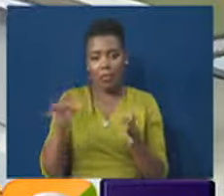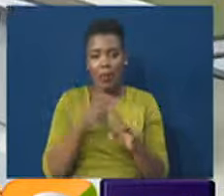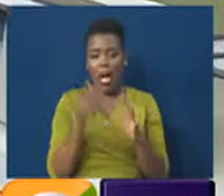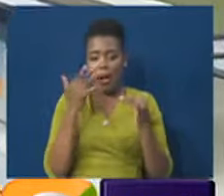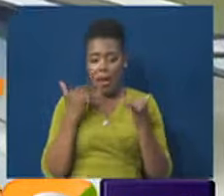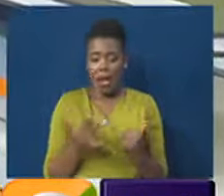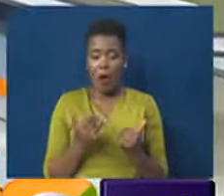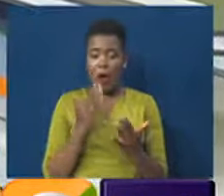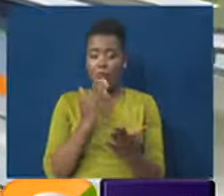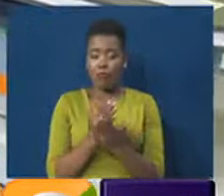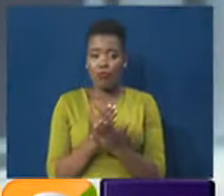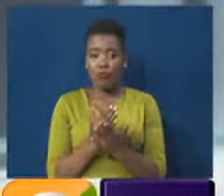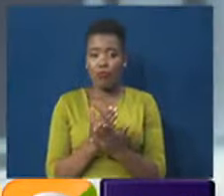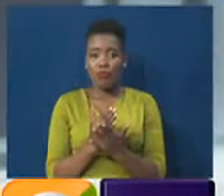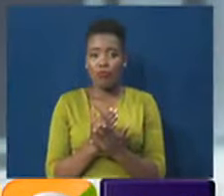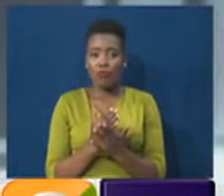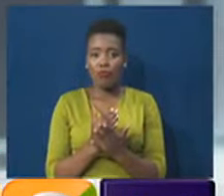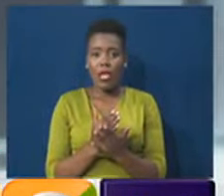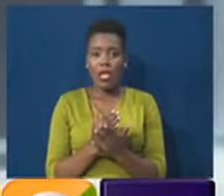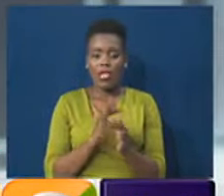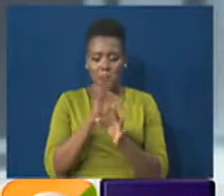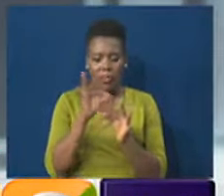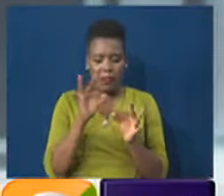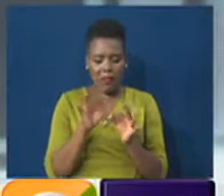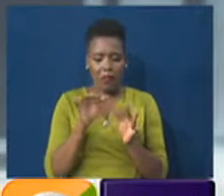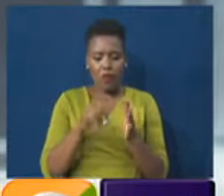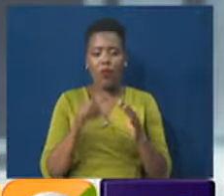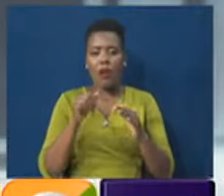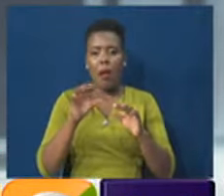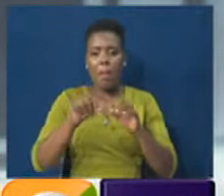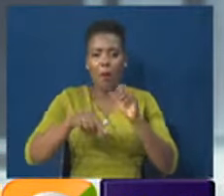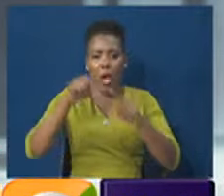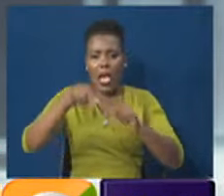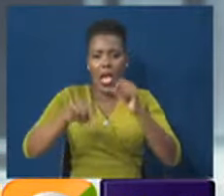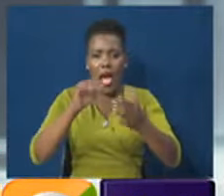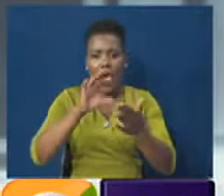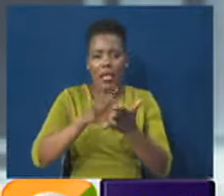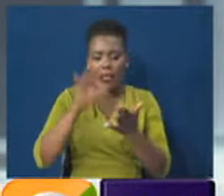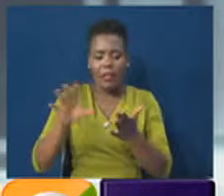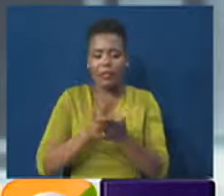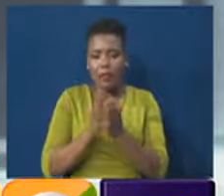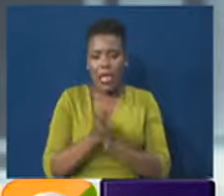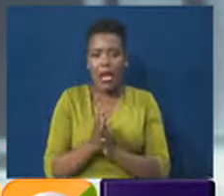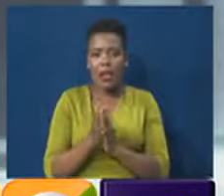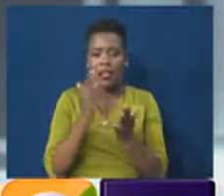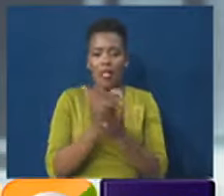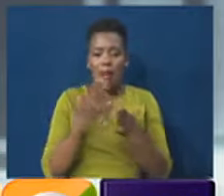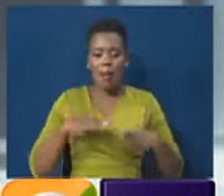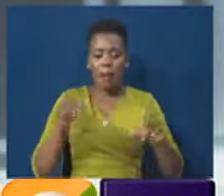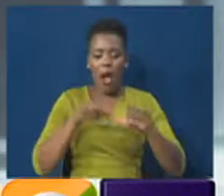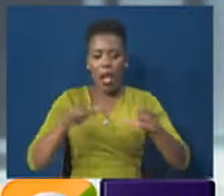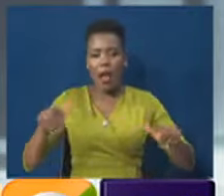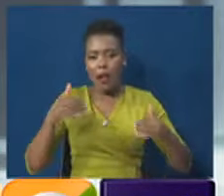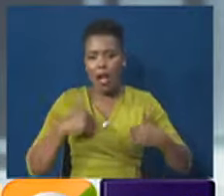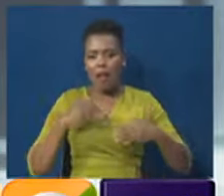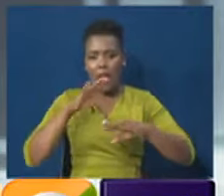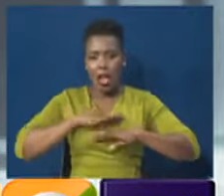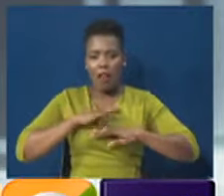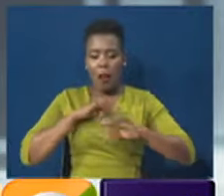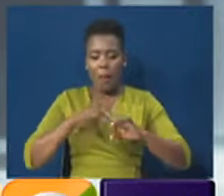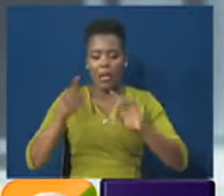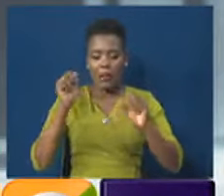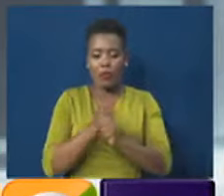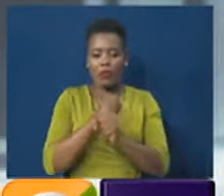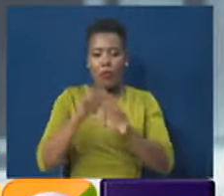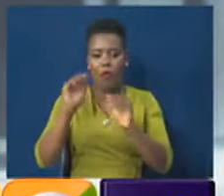hasa kabisa bei ya mbolea iliwafanya wengi ambao wana ardhi lakini hawakuweza kutumia ardhi hiyo